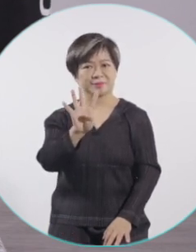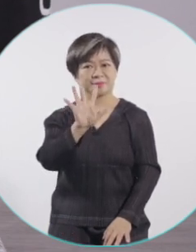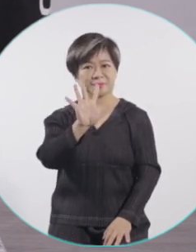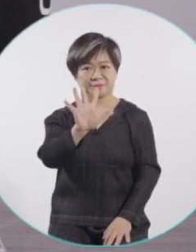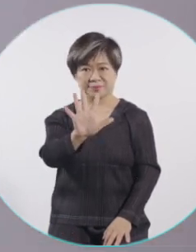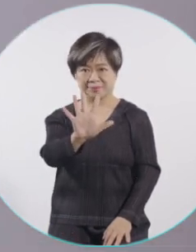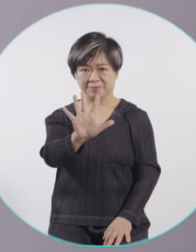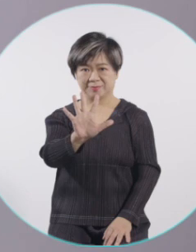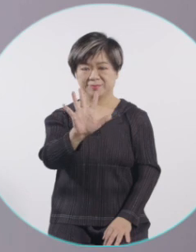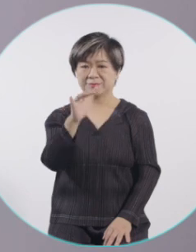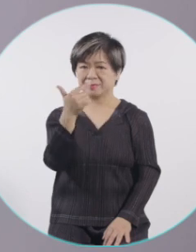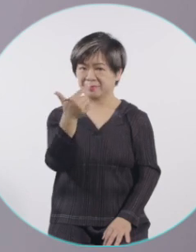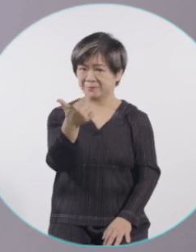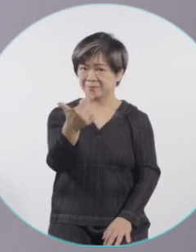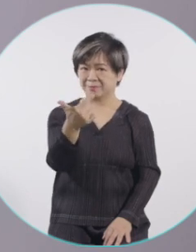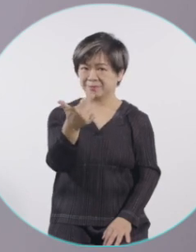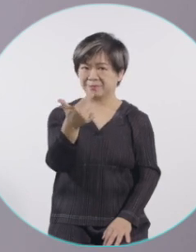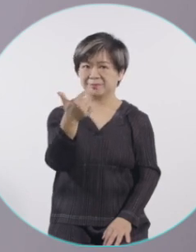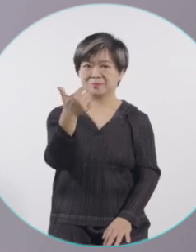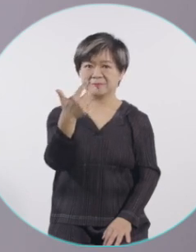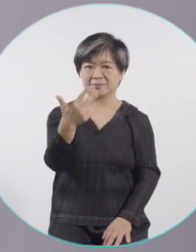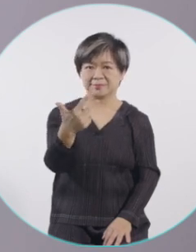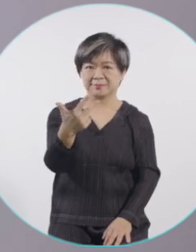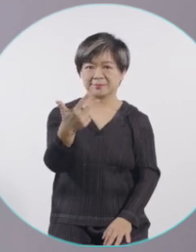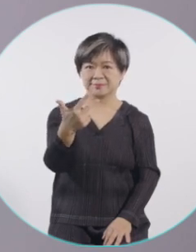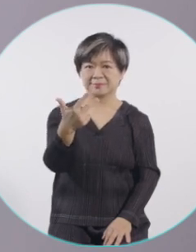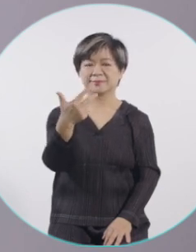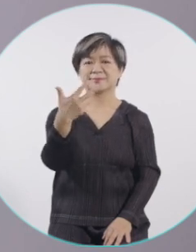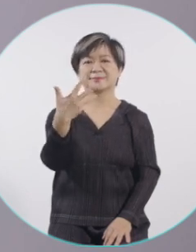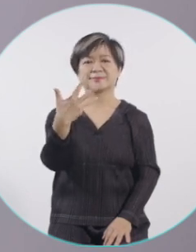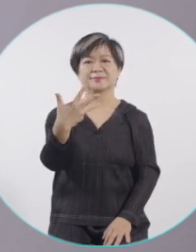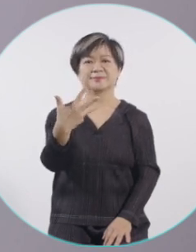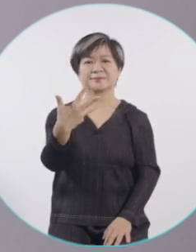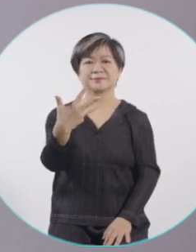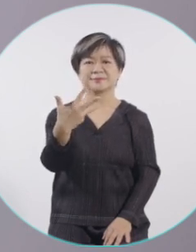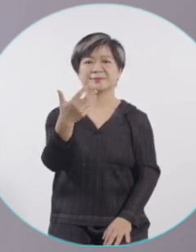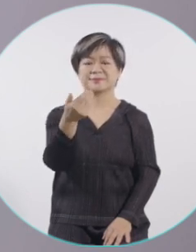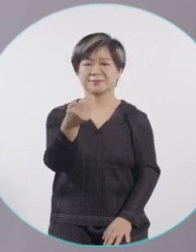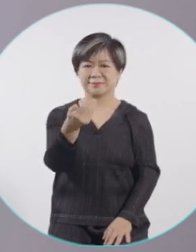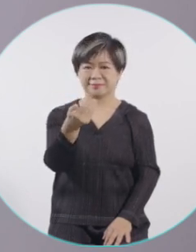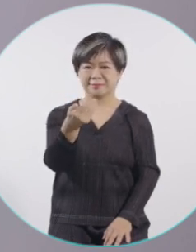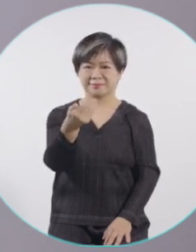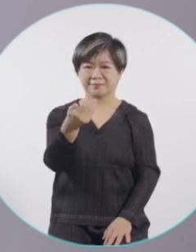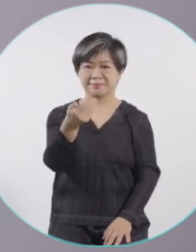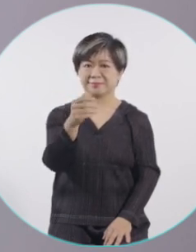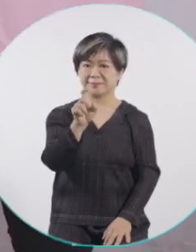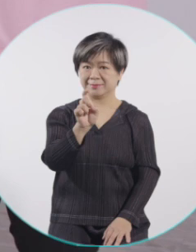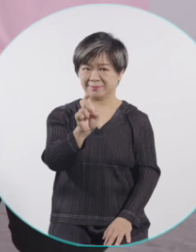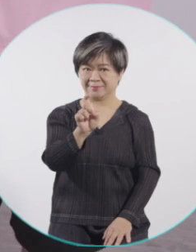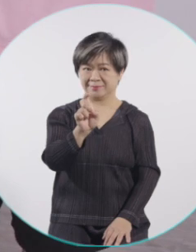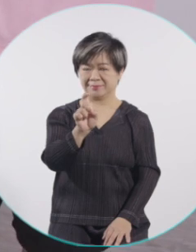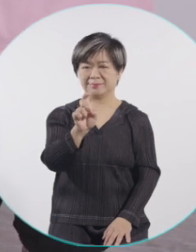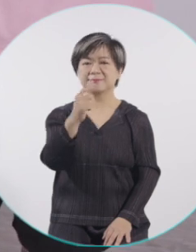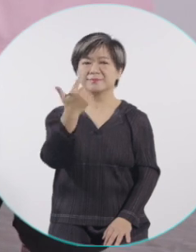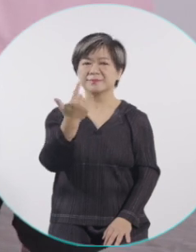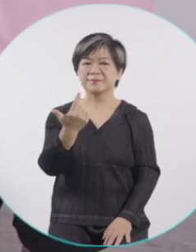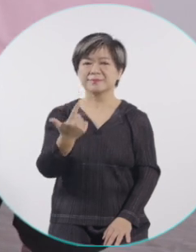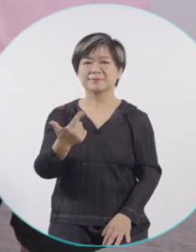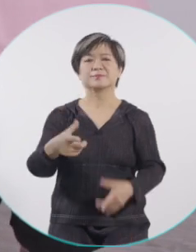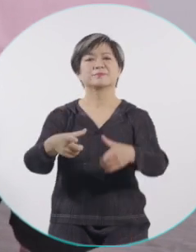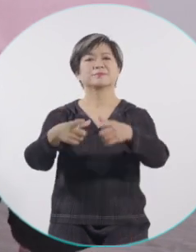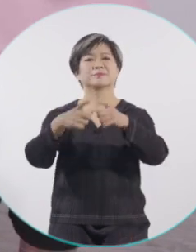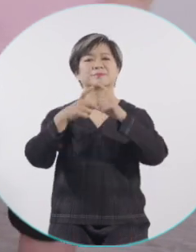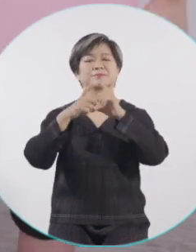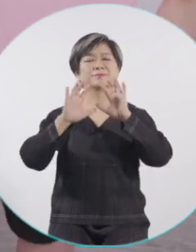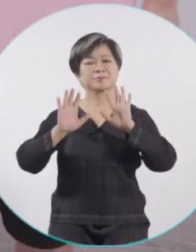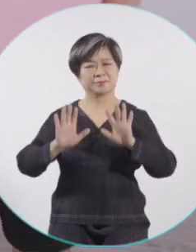五、六、七、八、九、十。好，慢慢复归，把你的